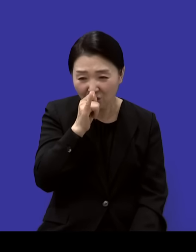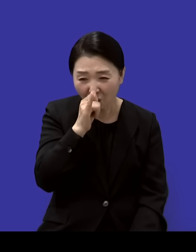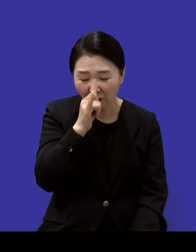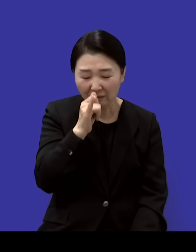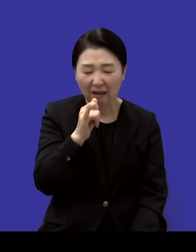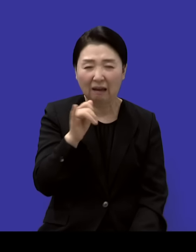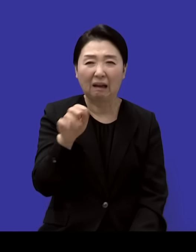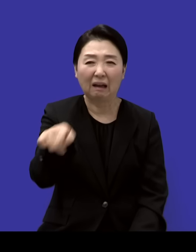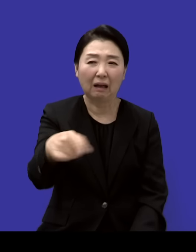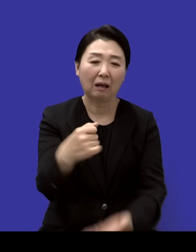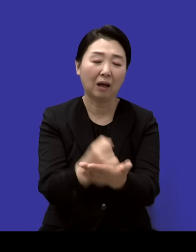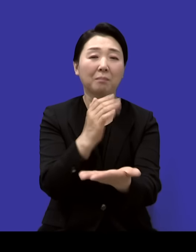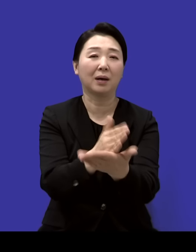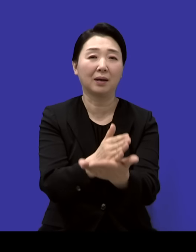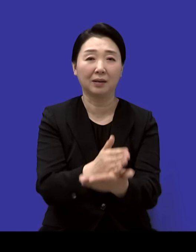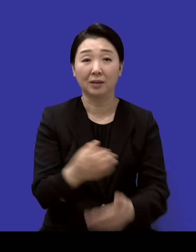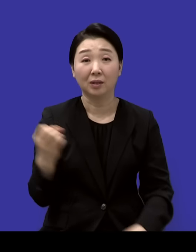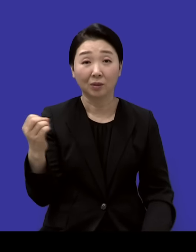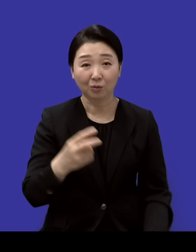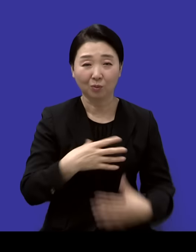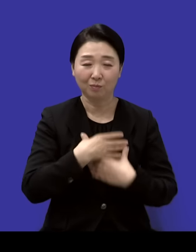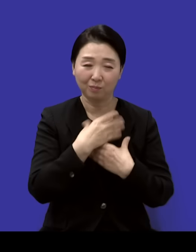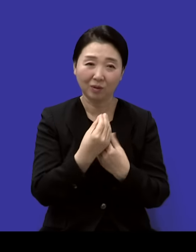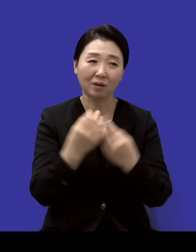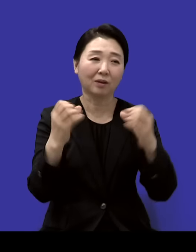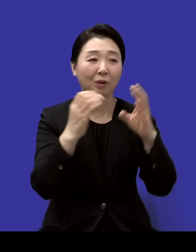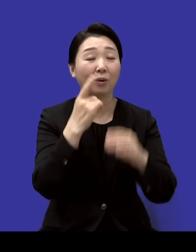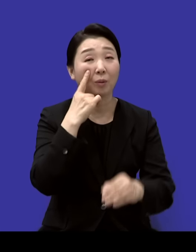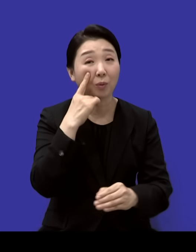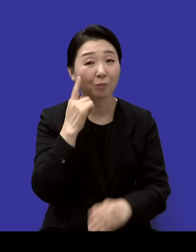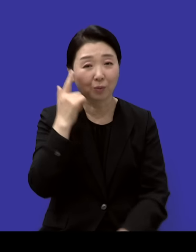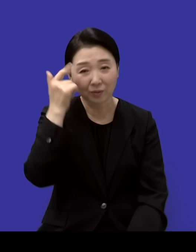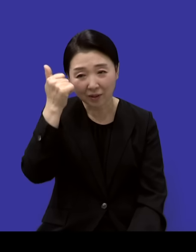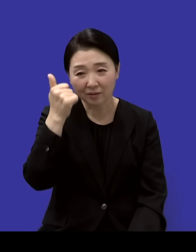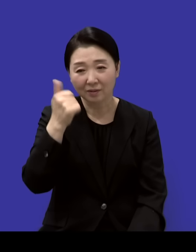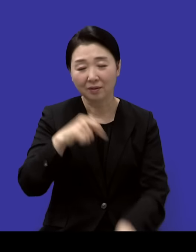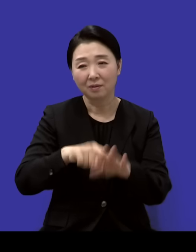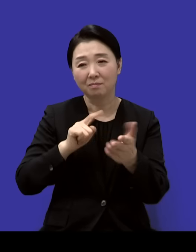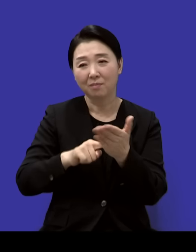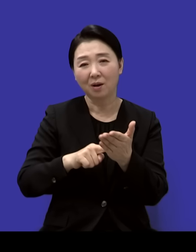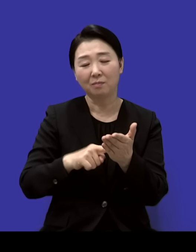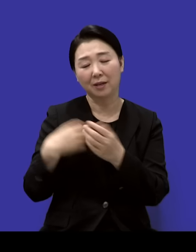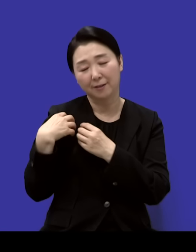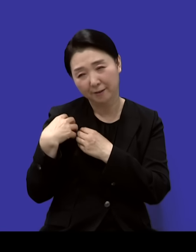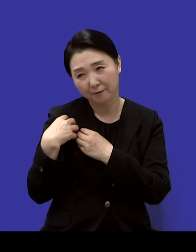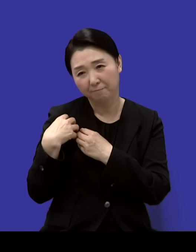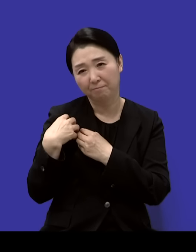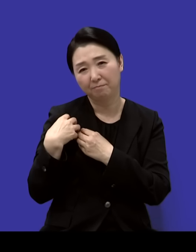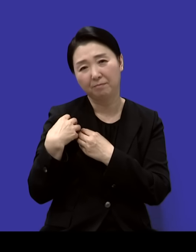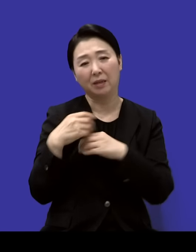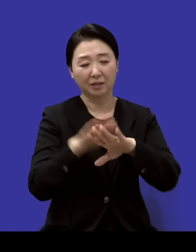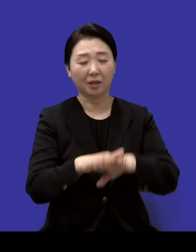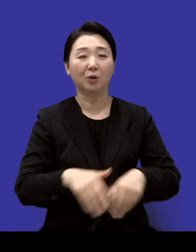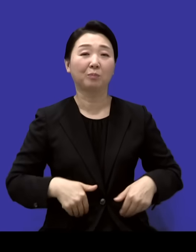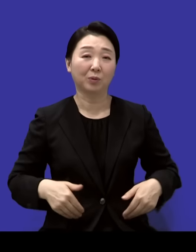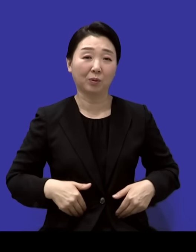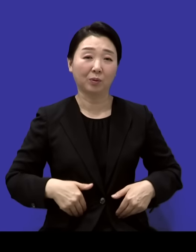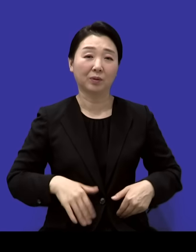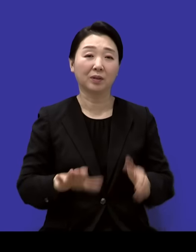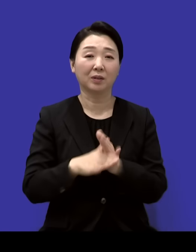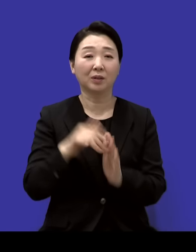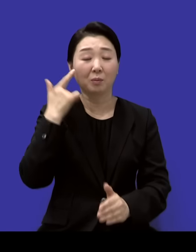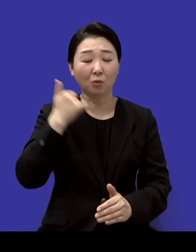저렇대 이렇게 이거 하지 말고 이렇게 편하게 나누면서 목사님들 그 마음의 질병들 내려놓으시고 그래야 목사님들이 일단